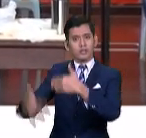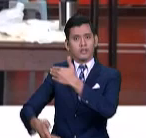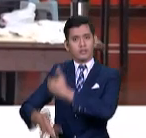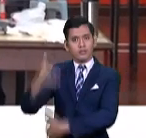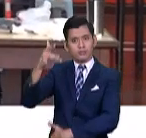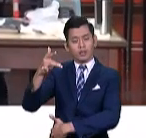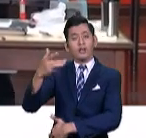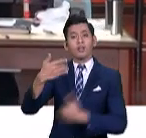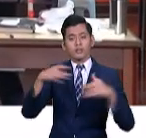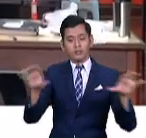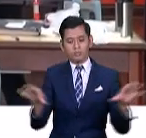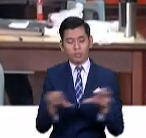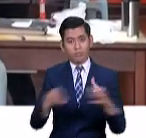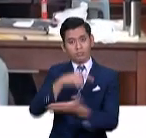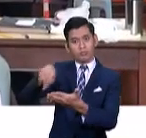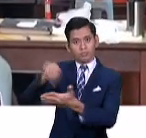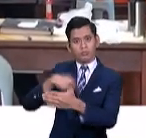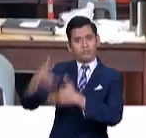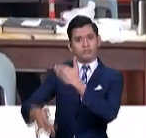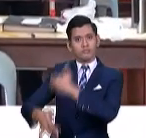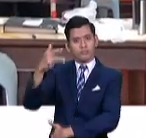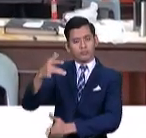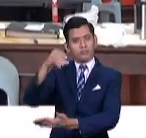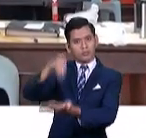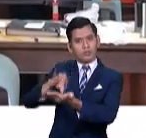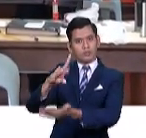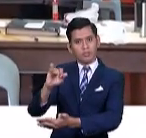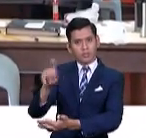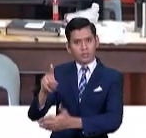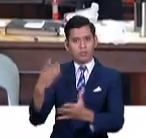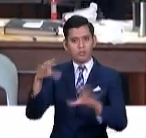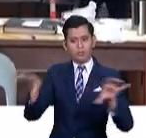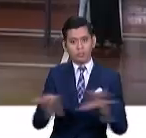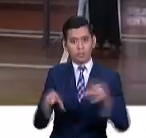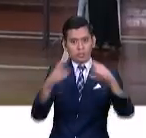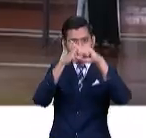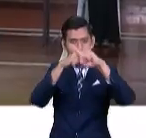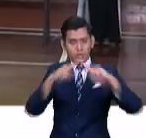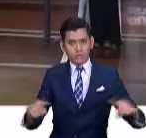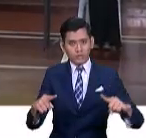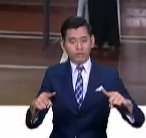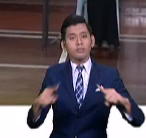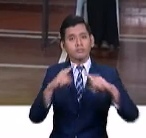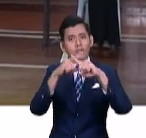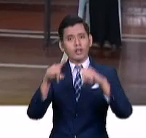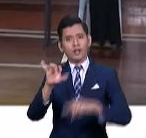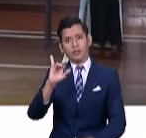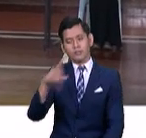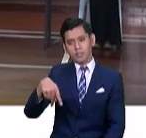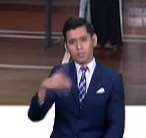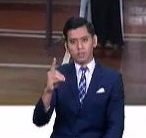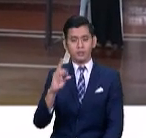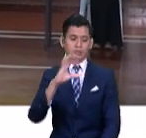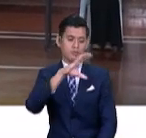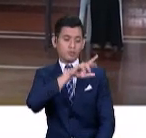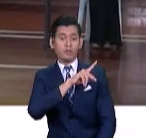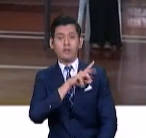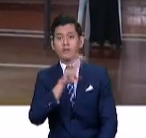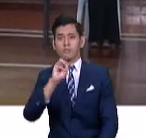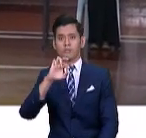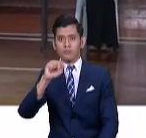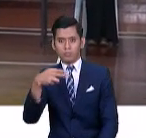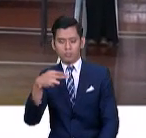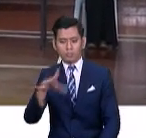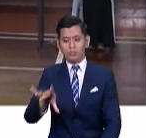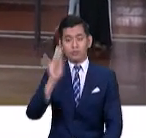turut dijalankan pengundian awal DUN Telian berlangsung di Dewan Serbaguna Ibu Pejabat Polis Daerah IP di Mukah. Pengundian awal bagi